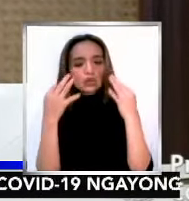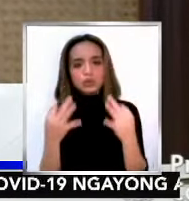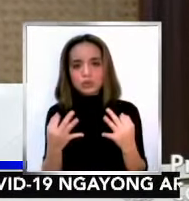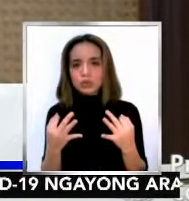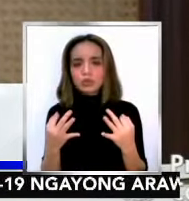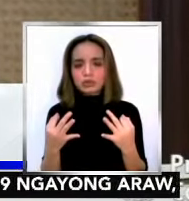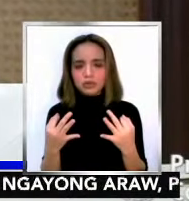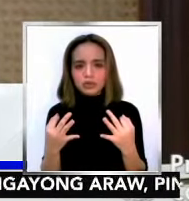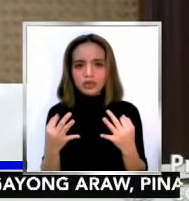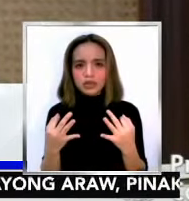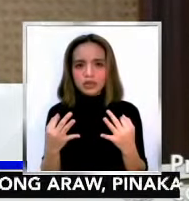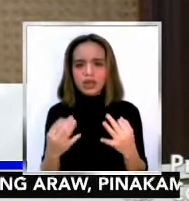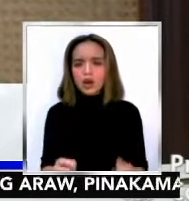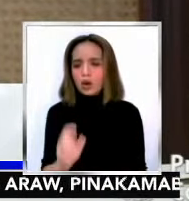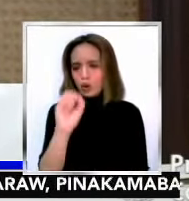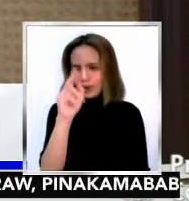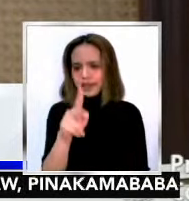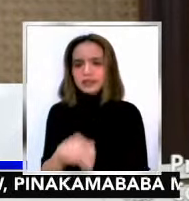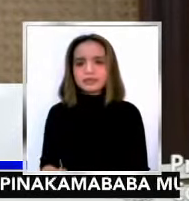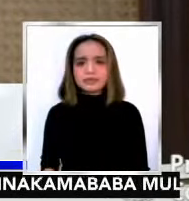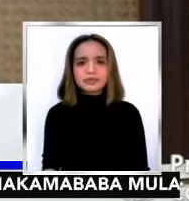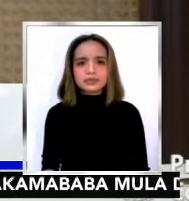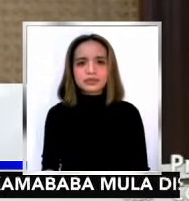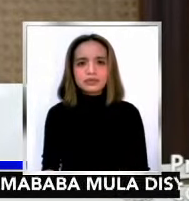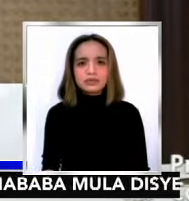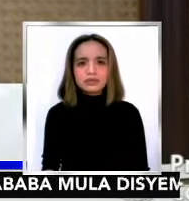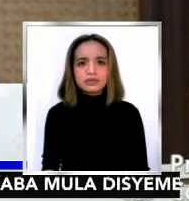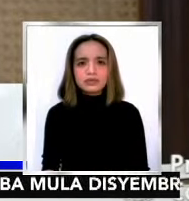okay, tanggalin na ninyo yung